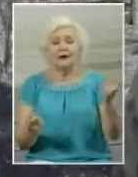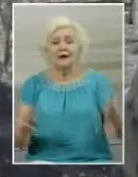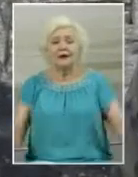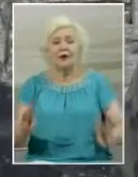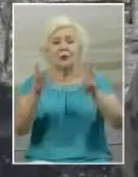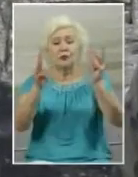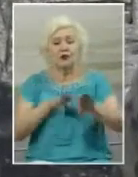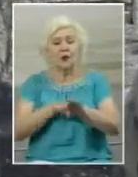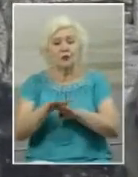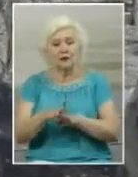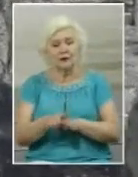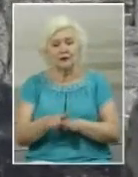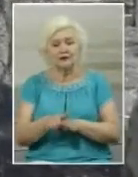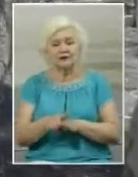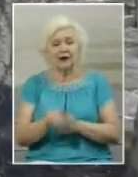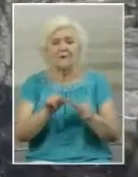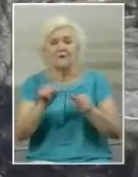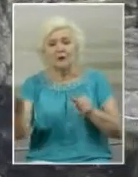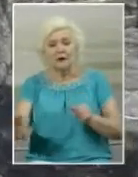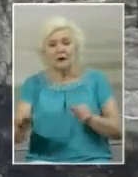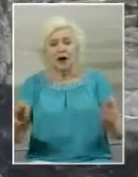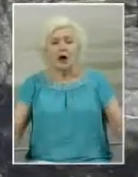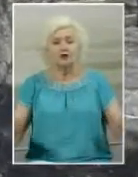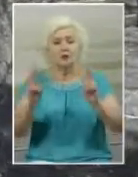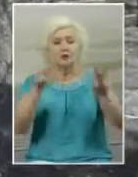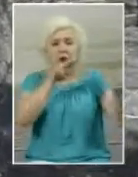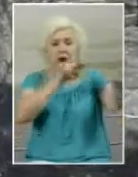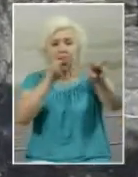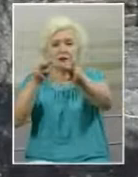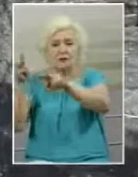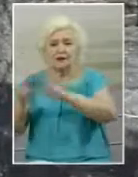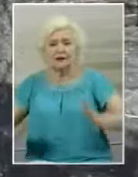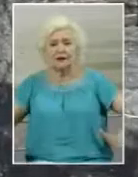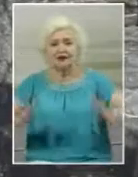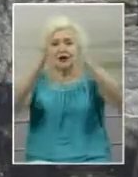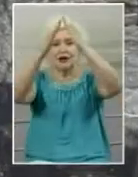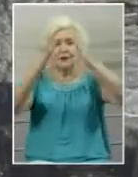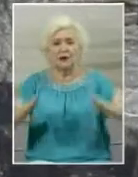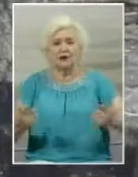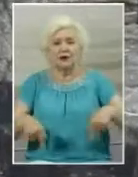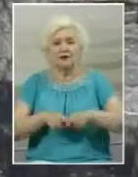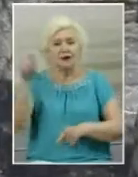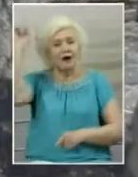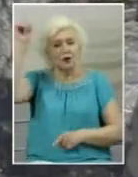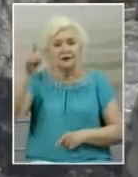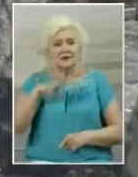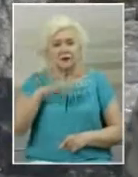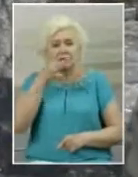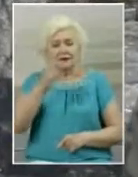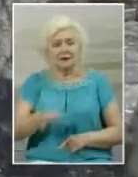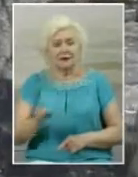пожеж проводиться виключно з пожежно-спостережних веж. Як колись було сказано,